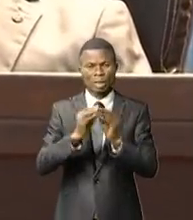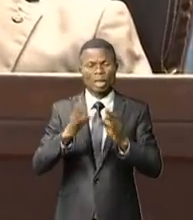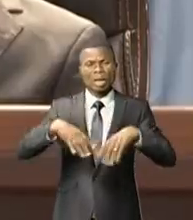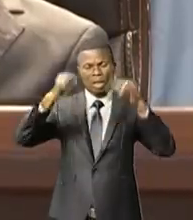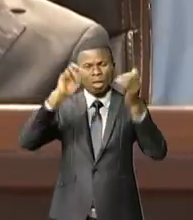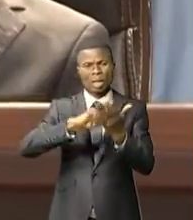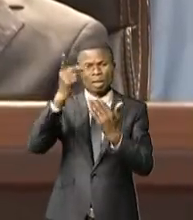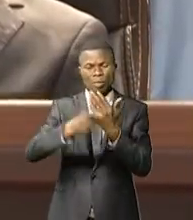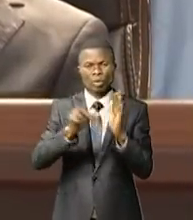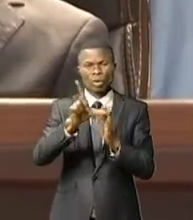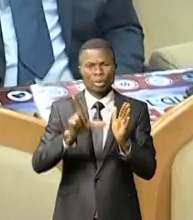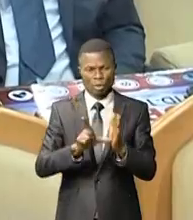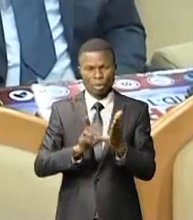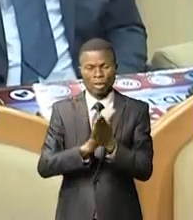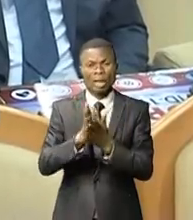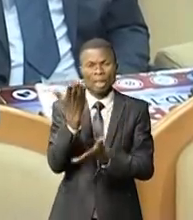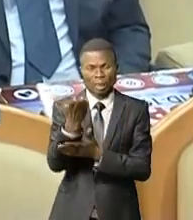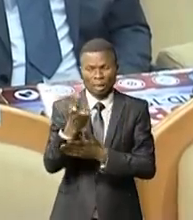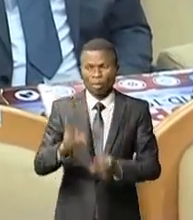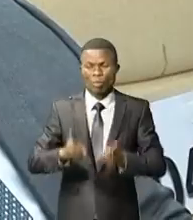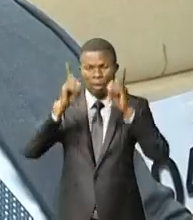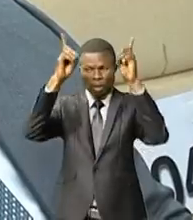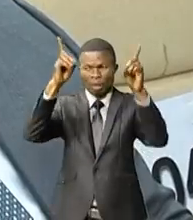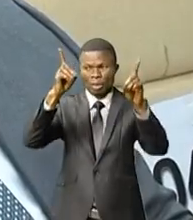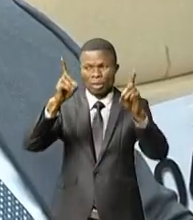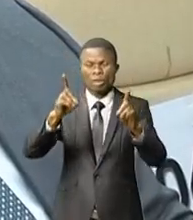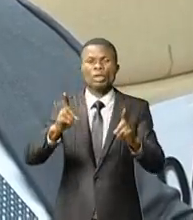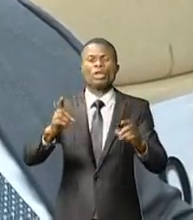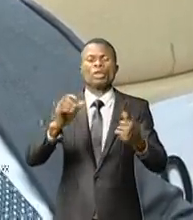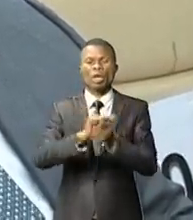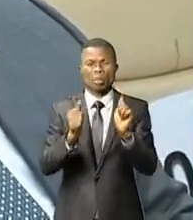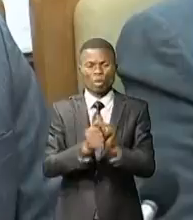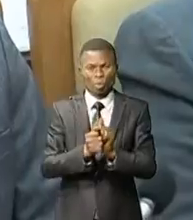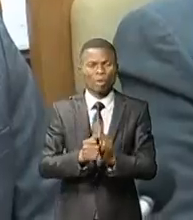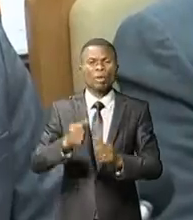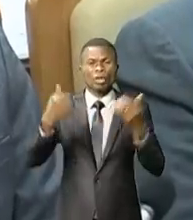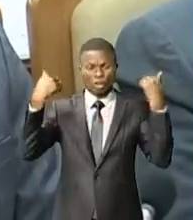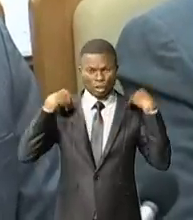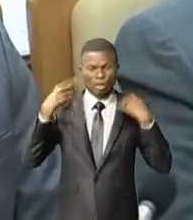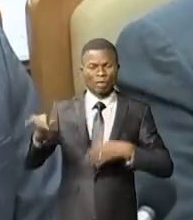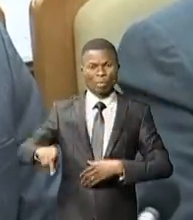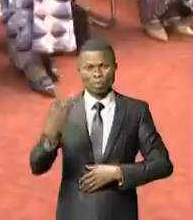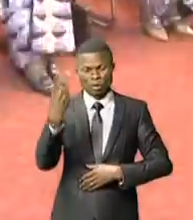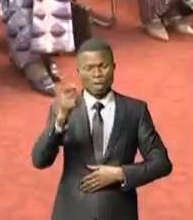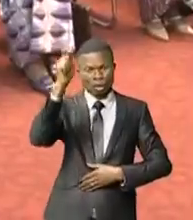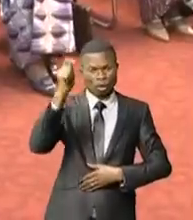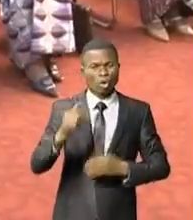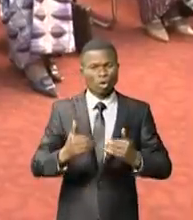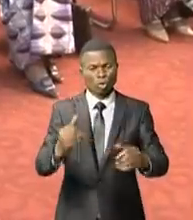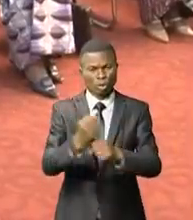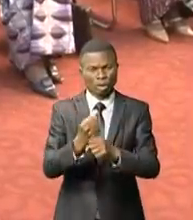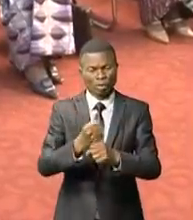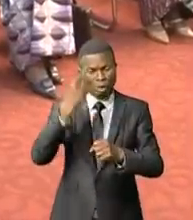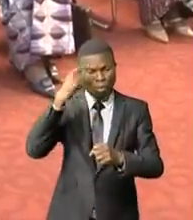adopté le projet de loi portant prorogation de l'état de siège pour les provinces du Nord Kivu et de l'Ituri pour la 8e fois. Ce projet de loi